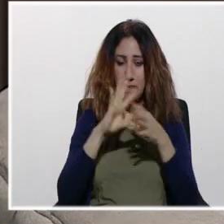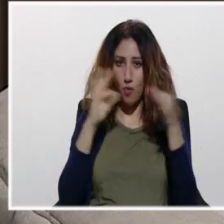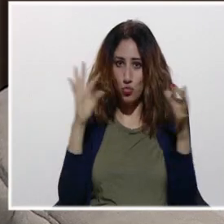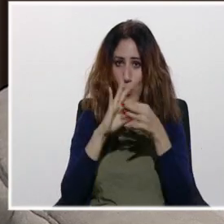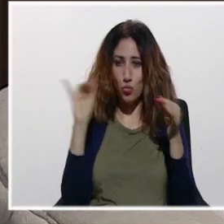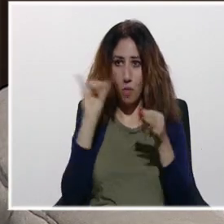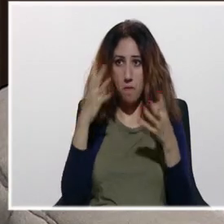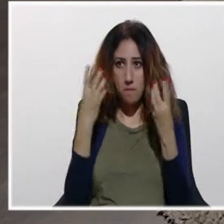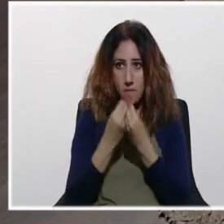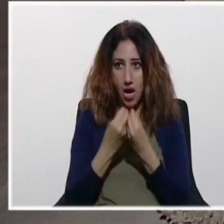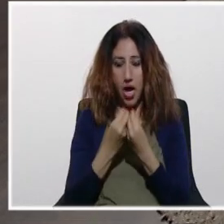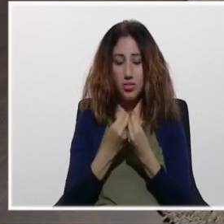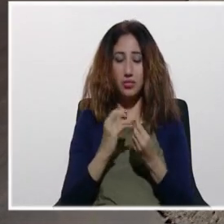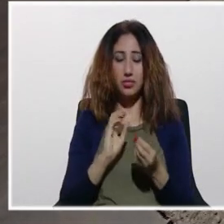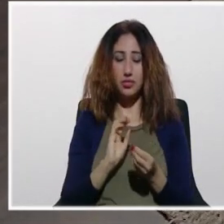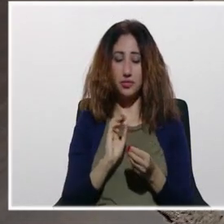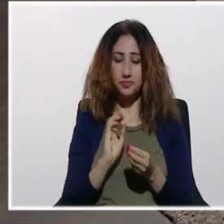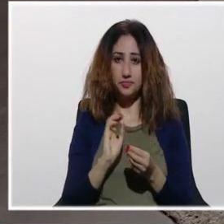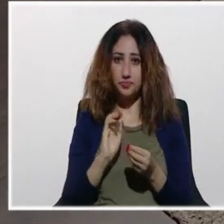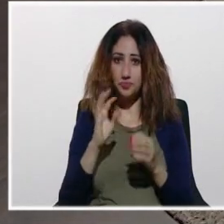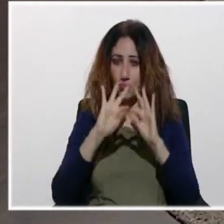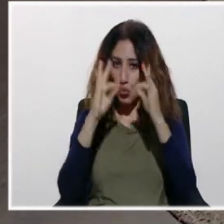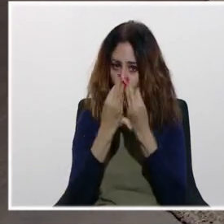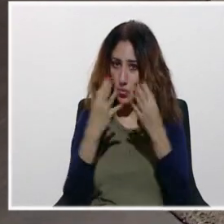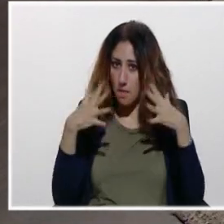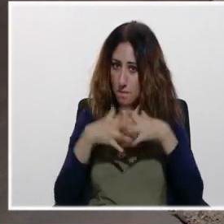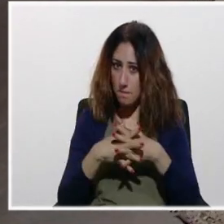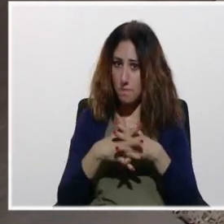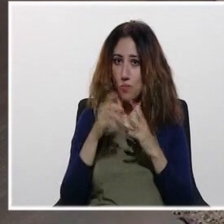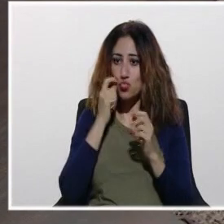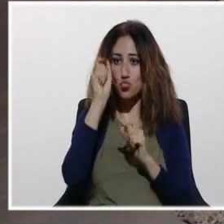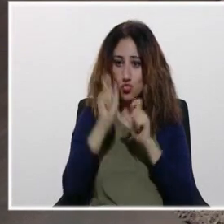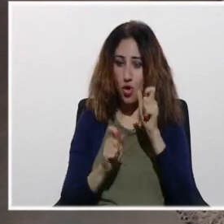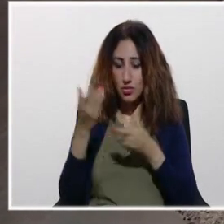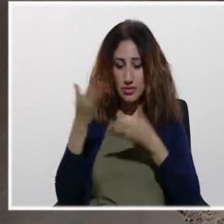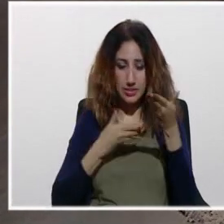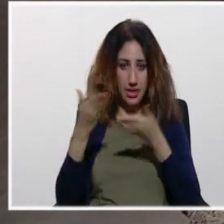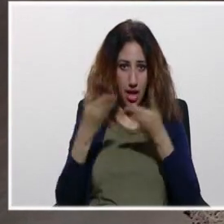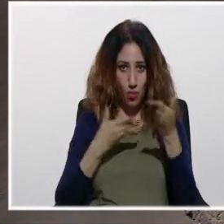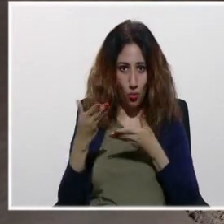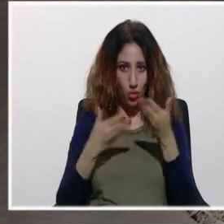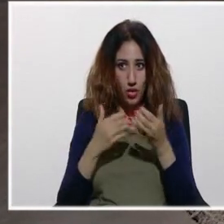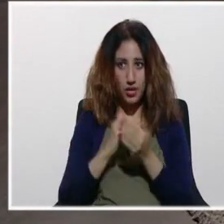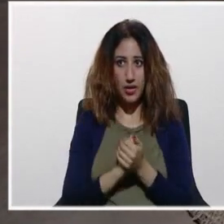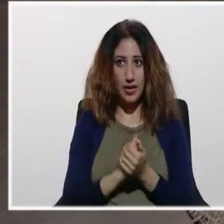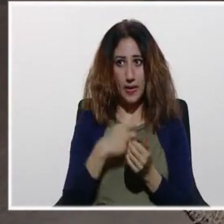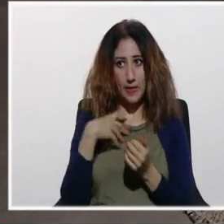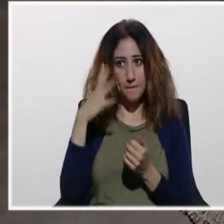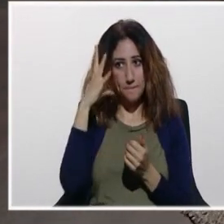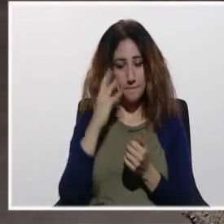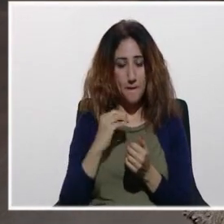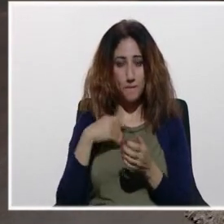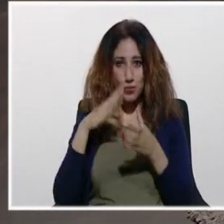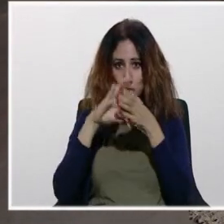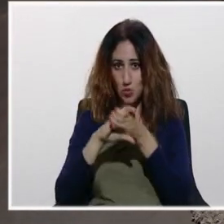الفرسان، واحنا اصدقاء واسريا وشخصيا ويعني انا سعيد طبعا بالصداقه